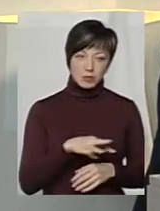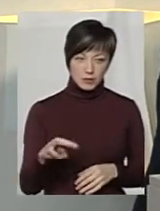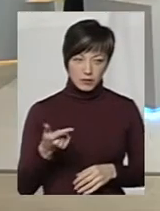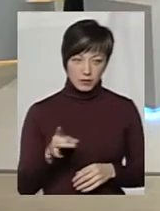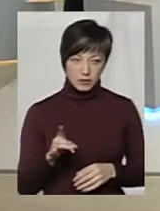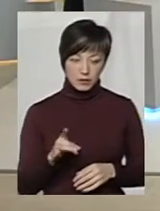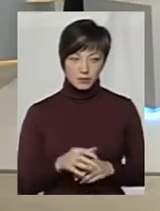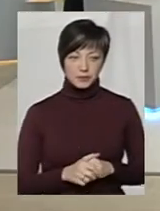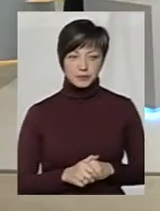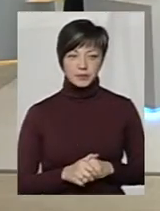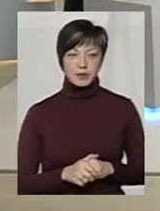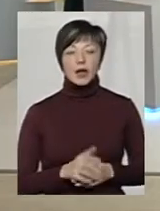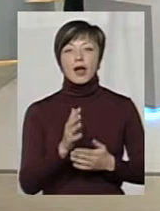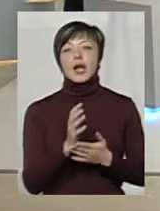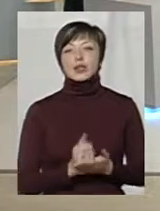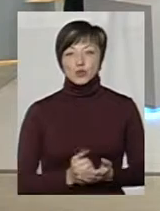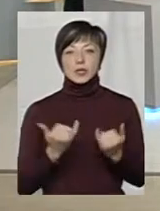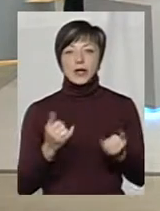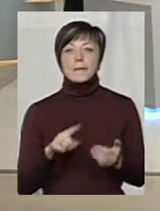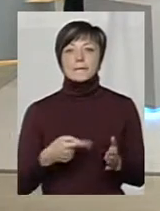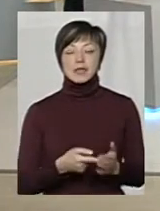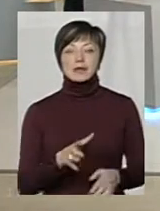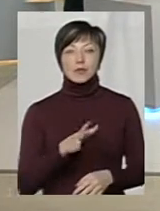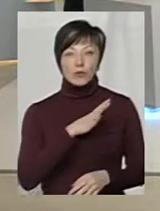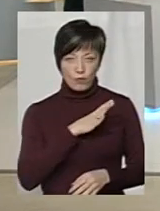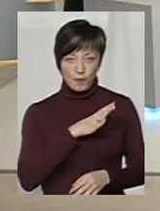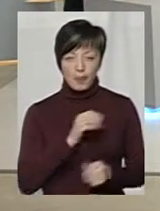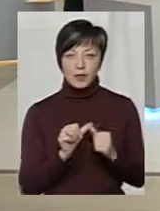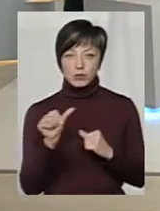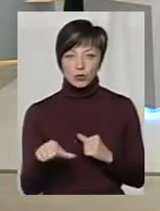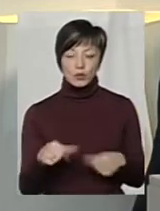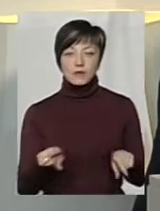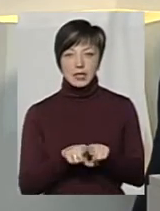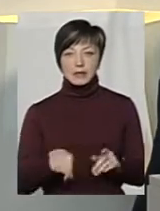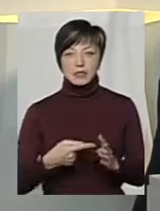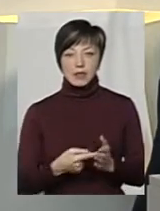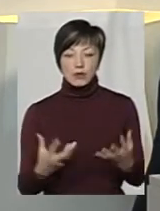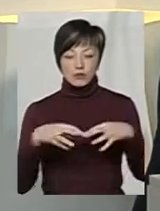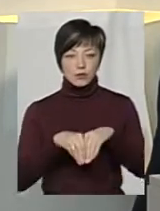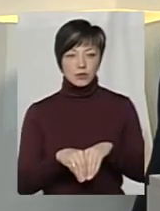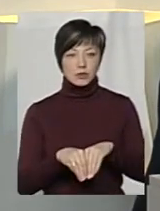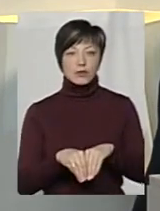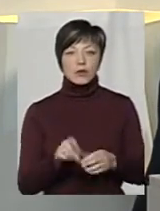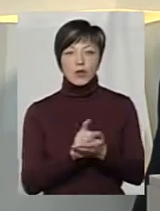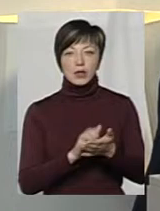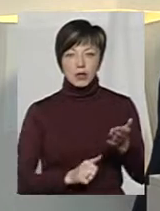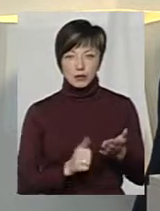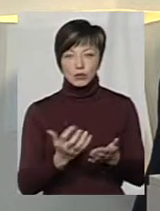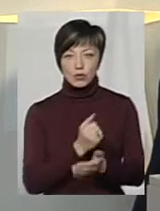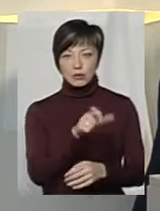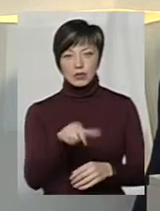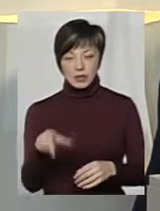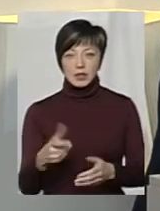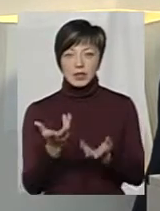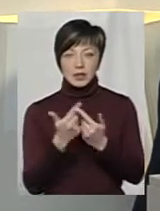гривень. Тобто ресурс для міст якийсь був. Крім того, все-таки в містах скупчено навіть податок з доходів фізичних осіб,